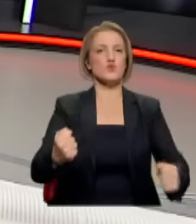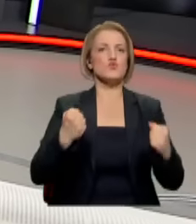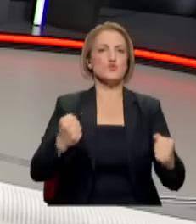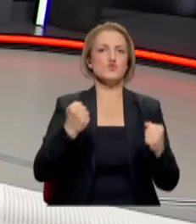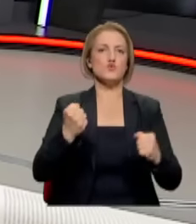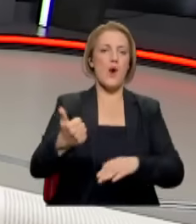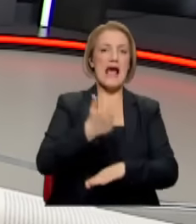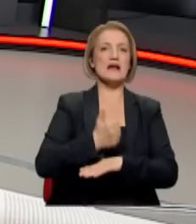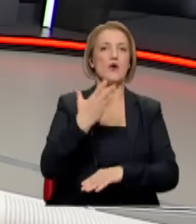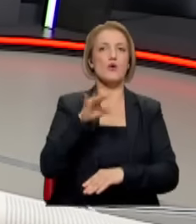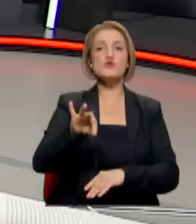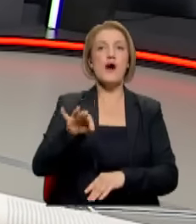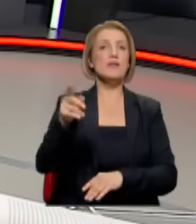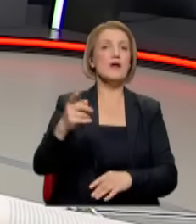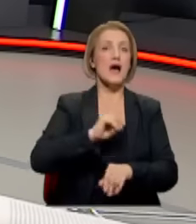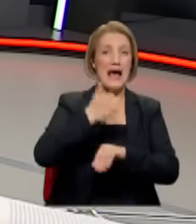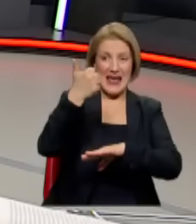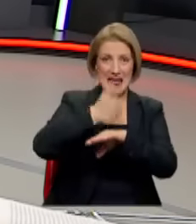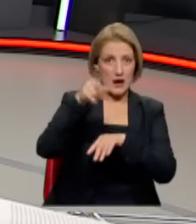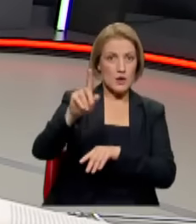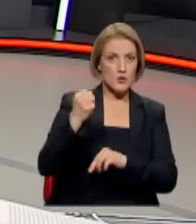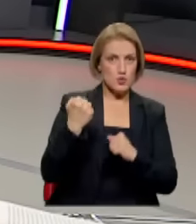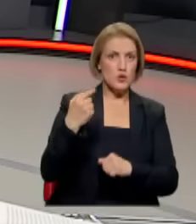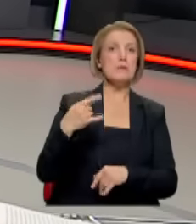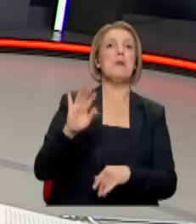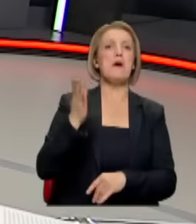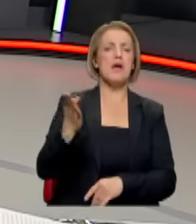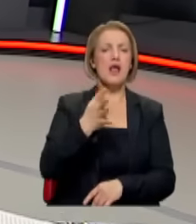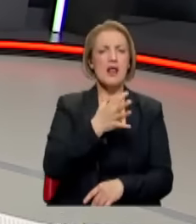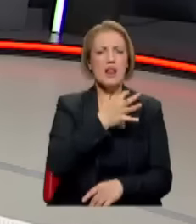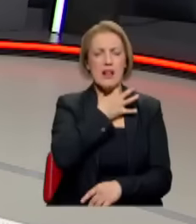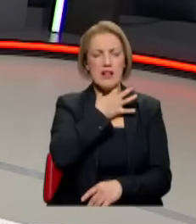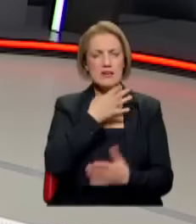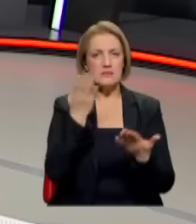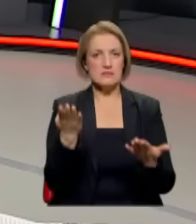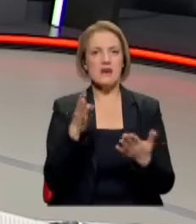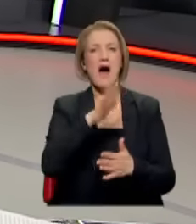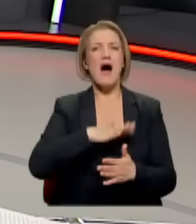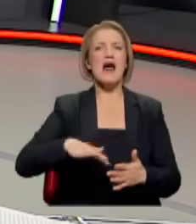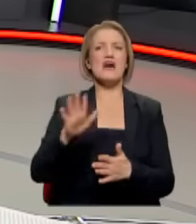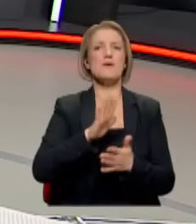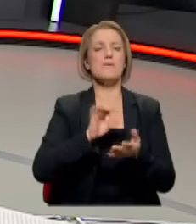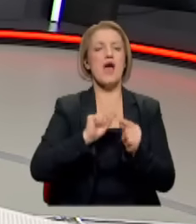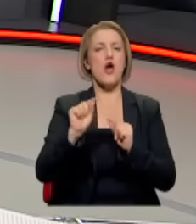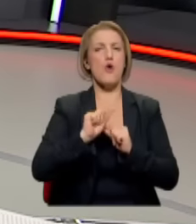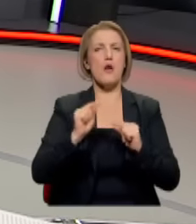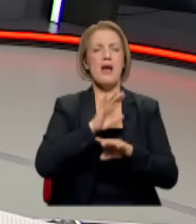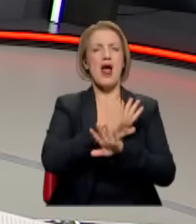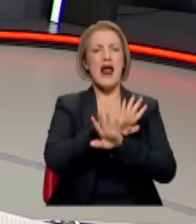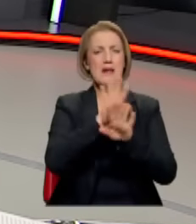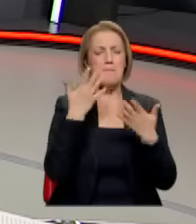olur şu anda iktidar güçlü değil çaresizlik içinde hareket etmez çaresizlik içinde hareket ediyor Çünkü her tarafı bütün ekonomi şu